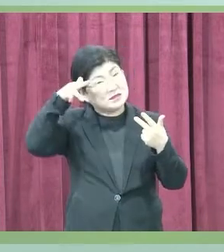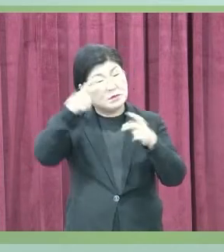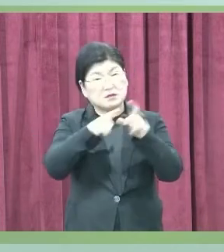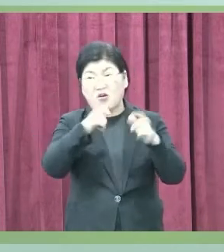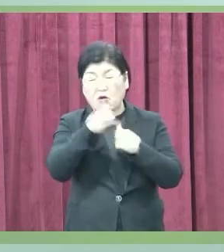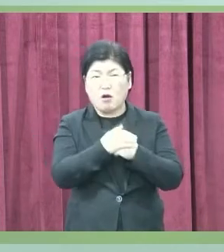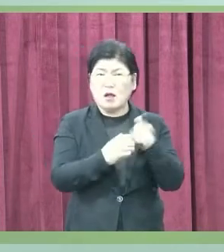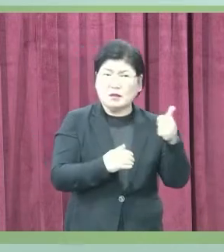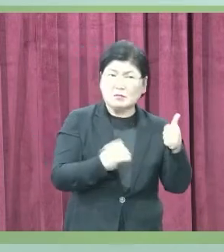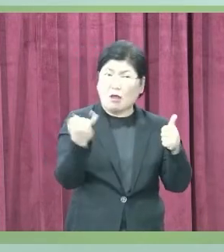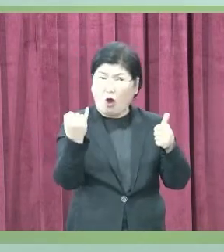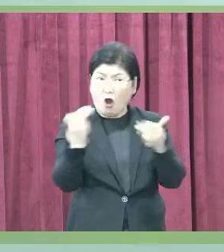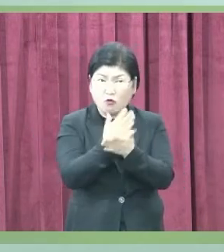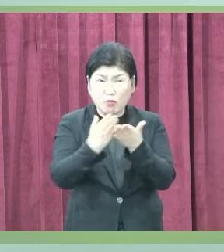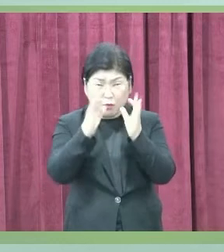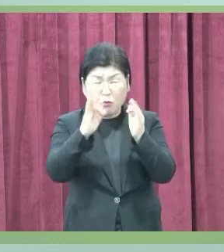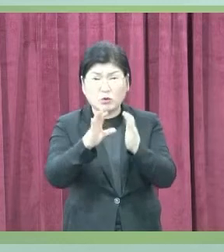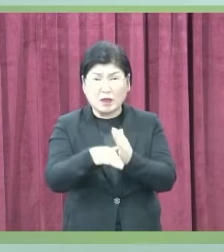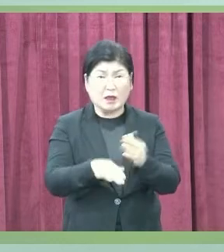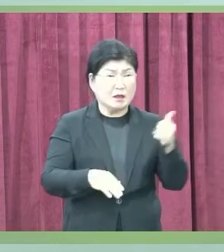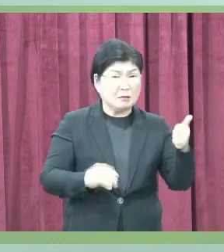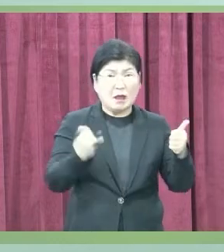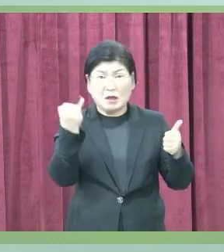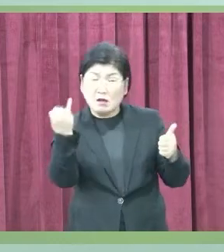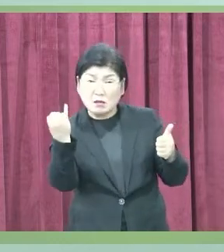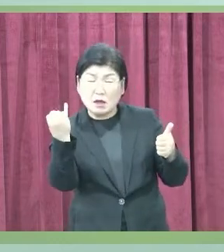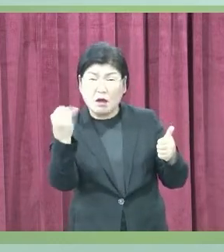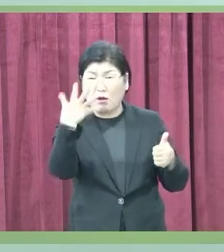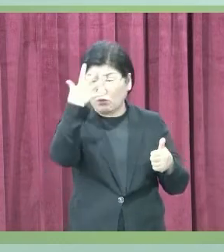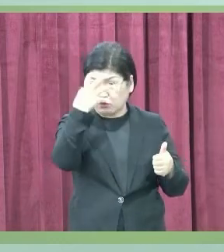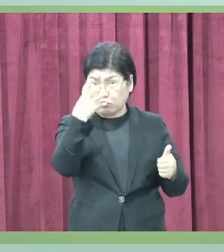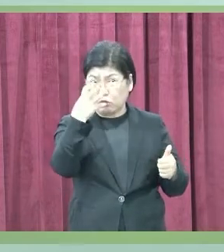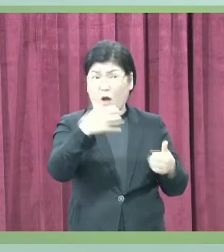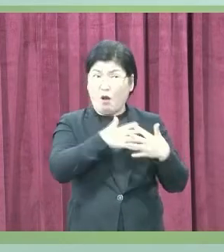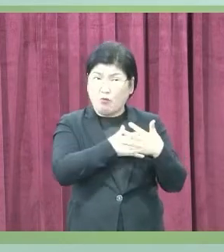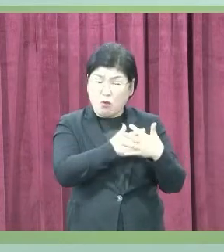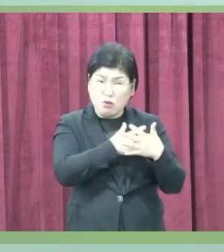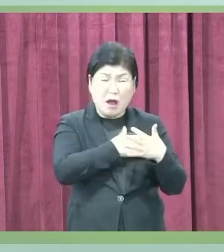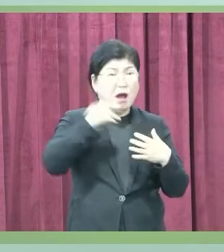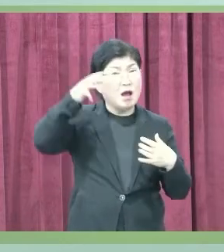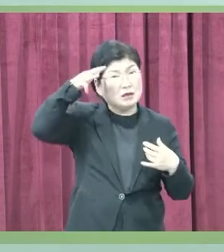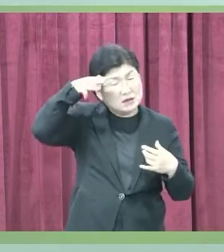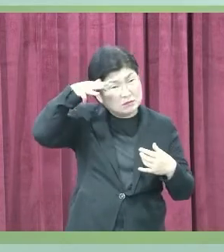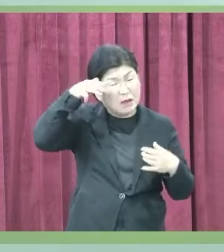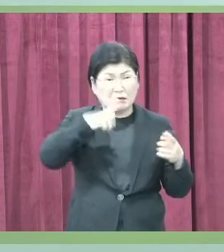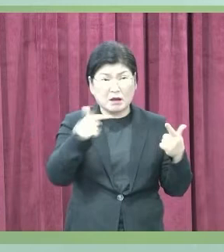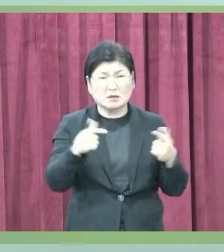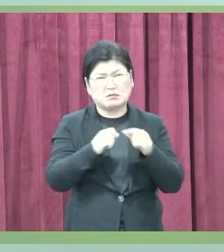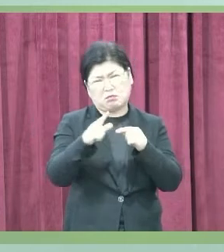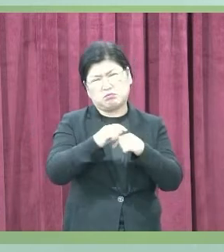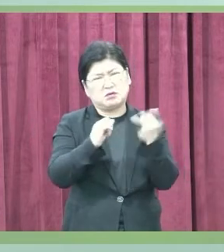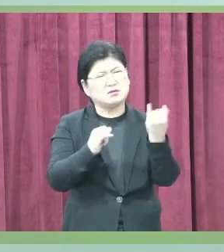남자, 여자를 보면 일단 남자하고 여자를 보면 우울, 불안, 치매가 장애인이건 비장애인이건 여자가